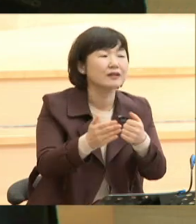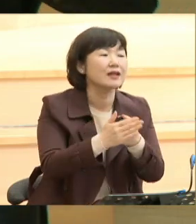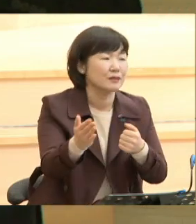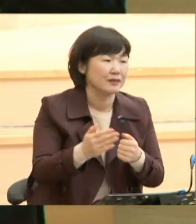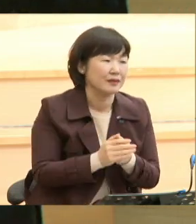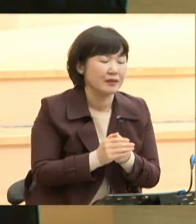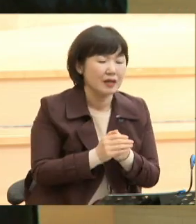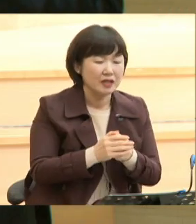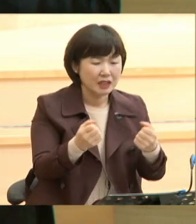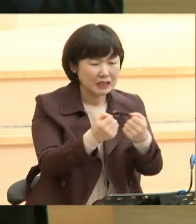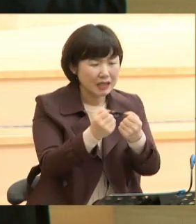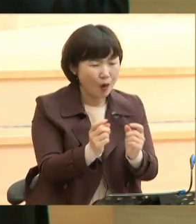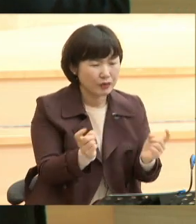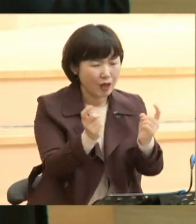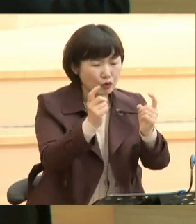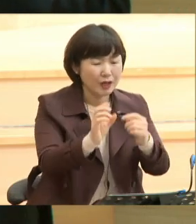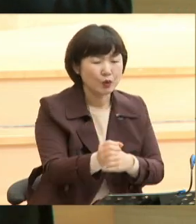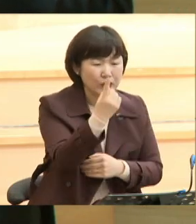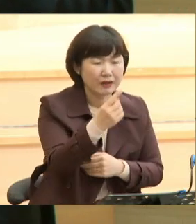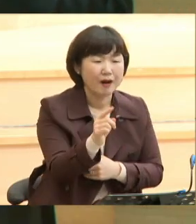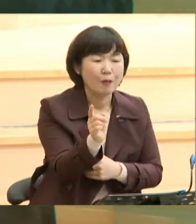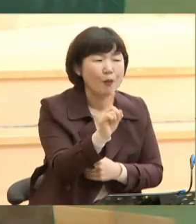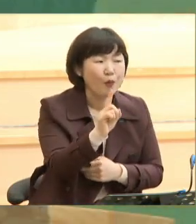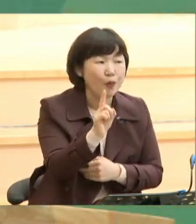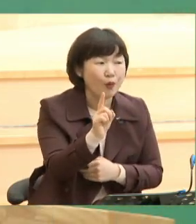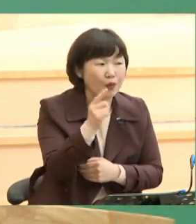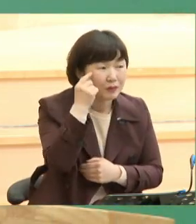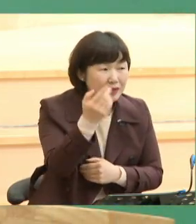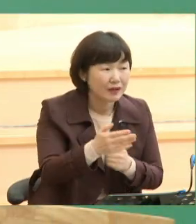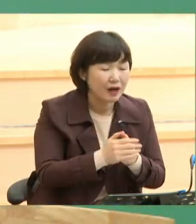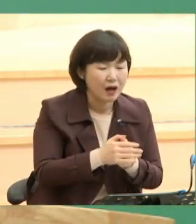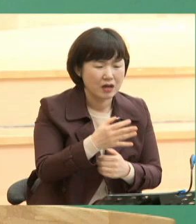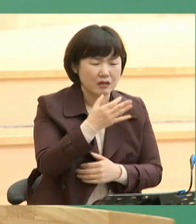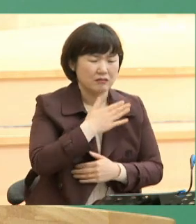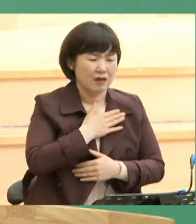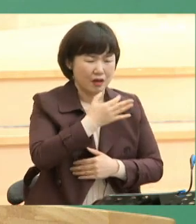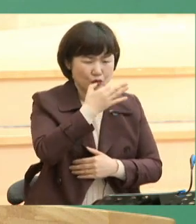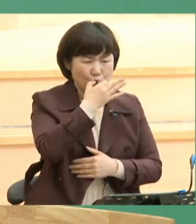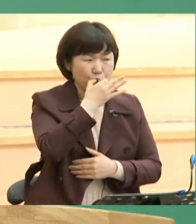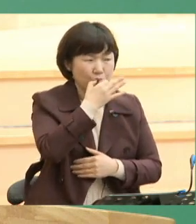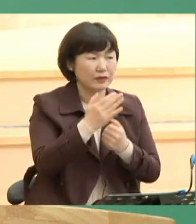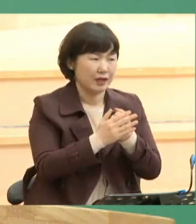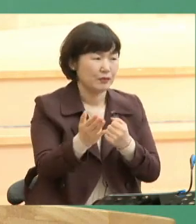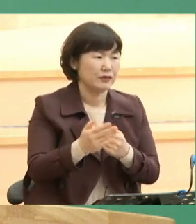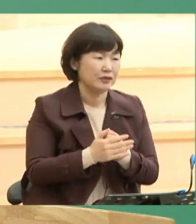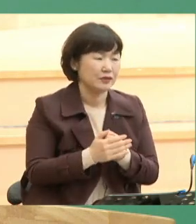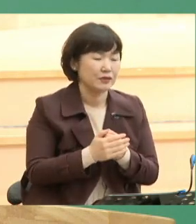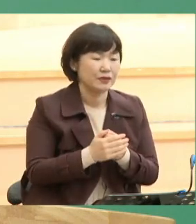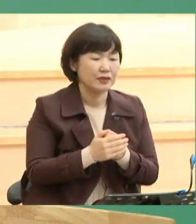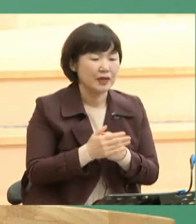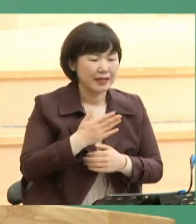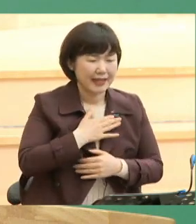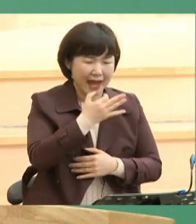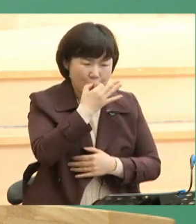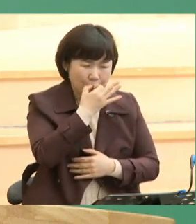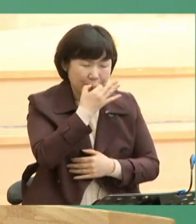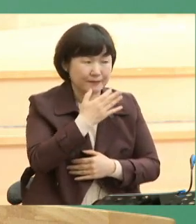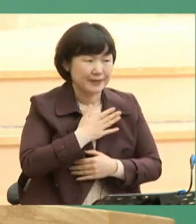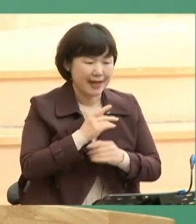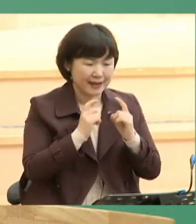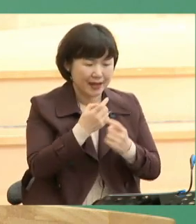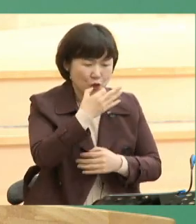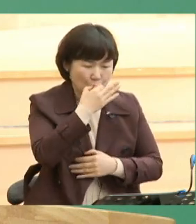다툼이 어디서부터 라고 그래서 께 이게 써요 정류 으로부터 그저 정력 다시 말해서 역시 므 로 부터